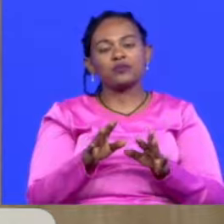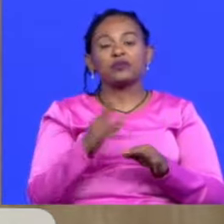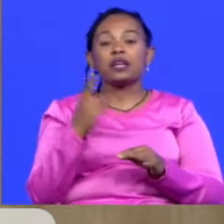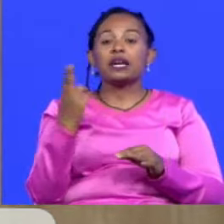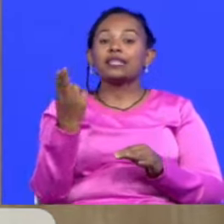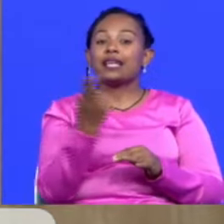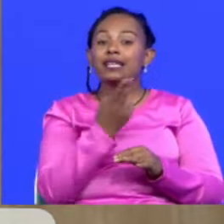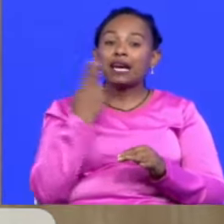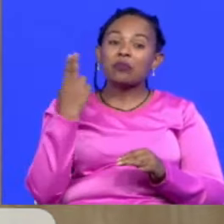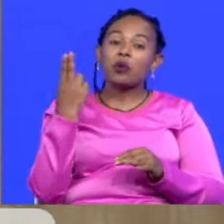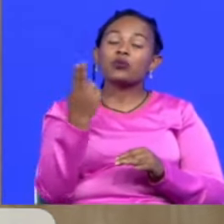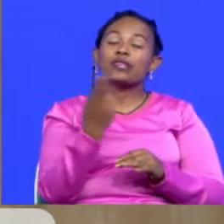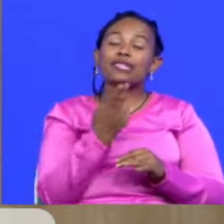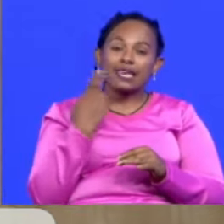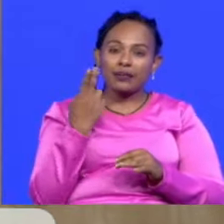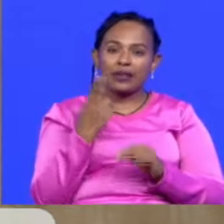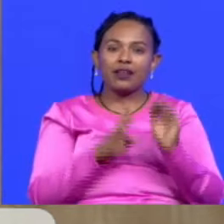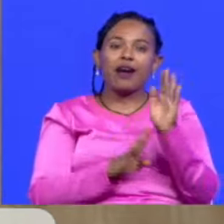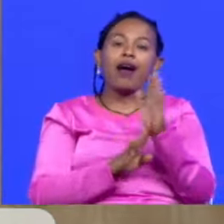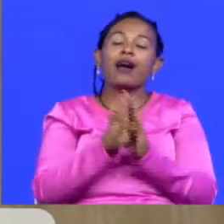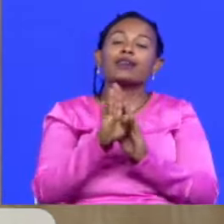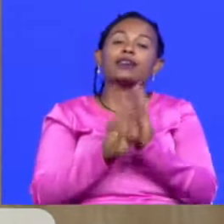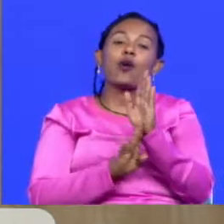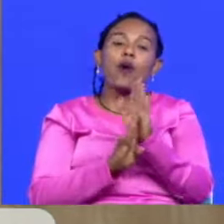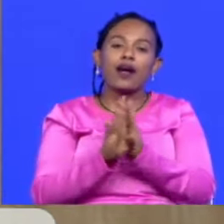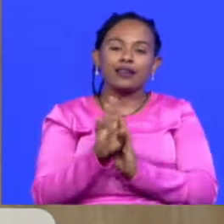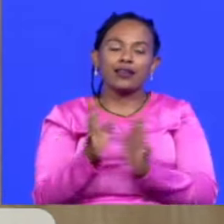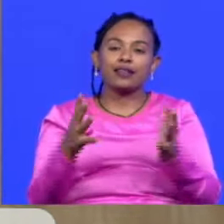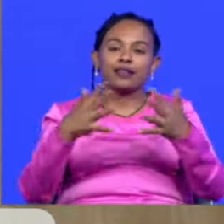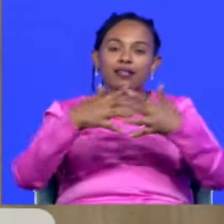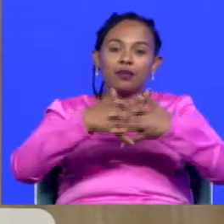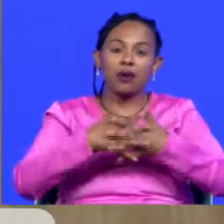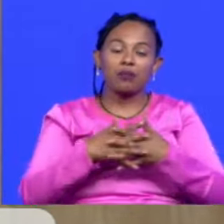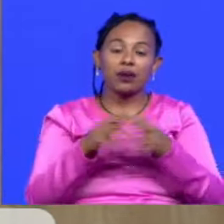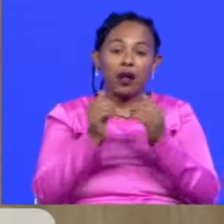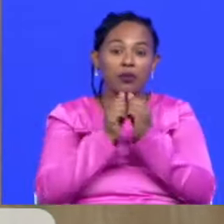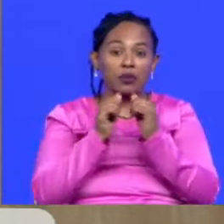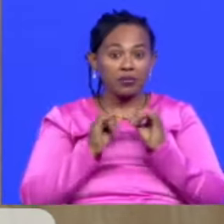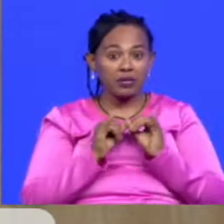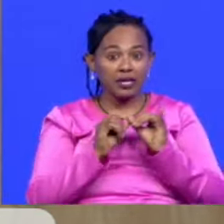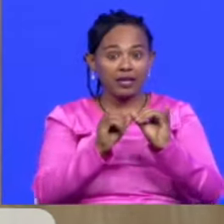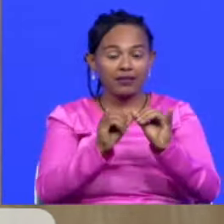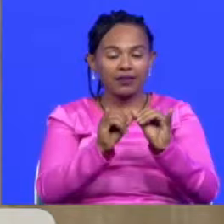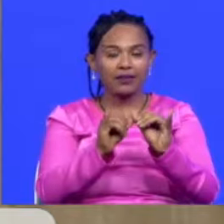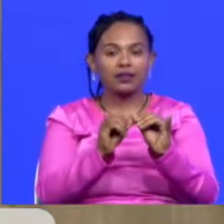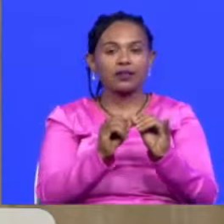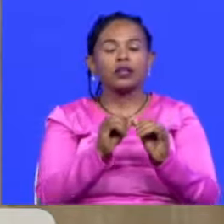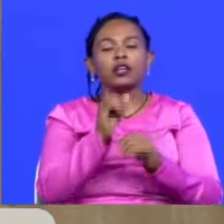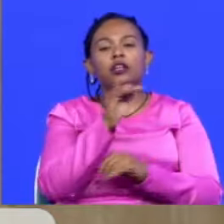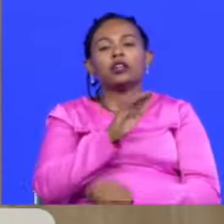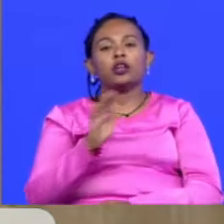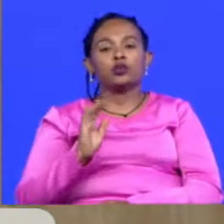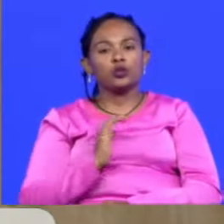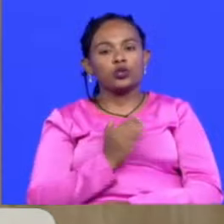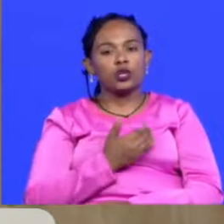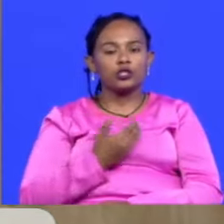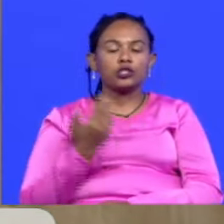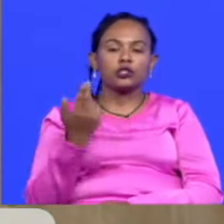ተጠቅመው ተጠቅመን አድገው አድገን ተባብረን አብረን ብንሄድ ለሪጅኑም ለልጆቻችንም ጠቃሚ